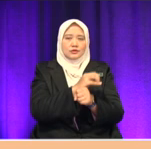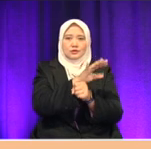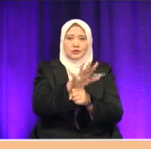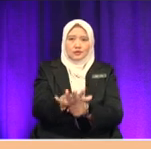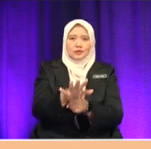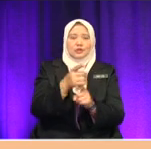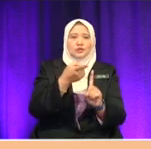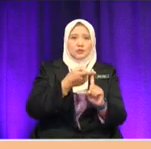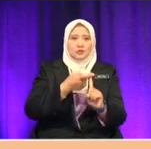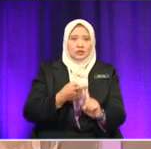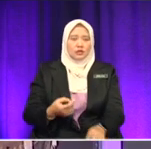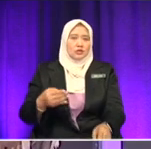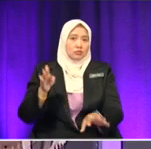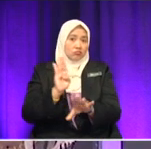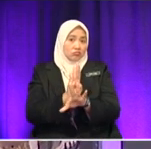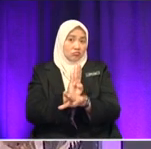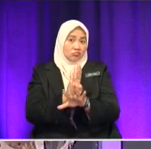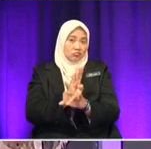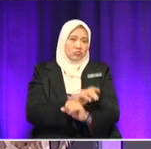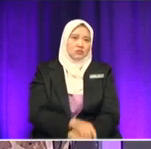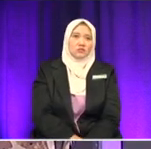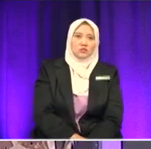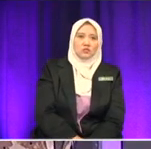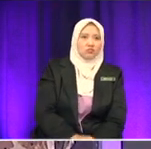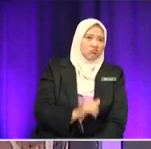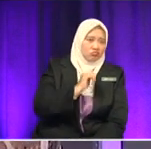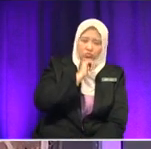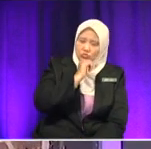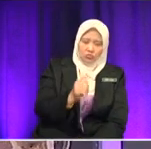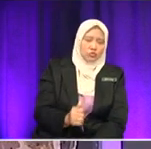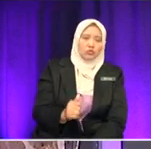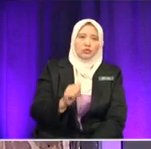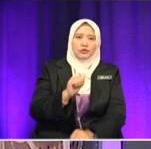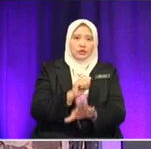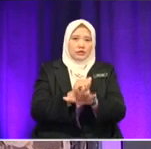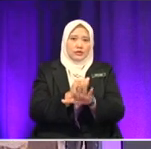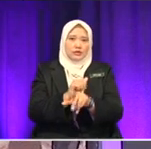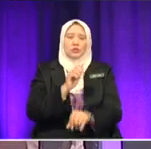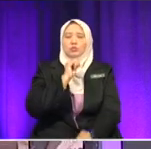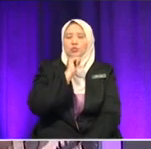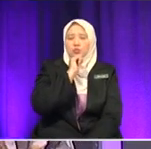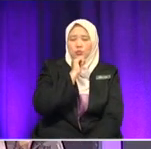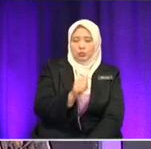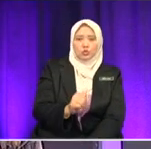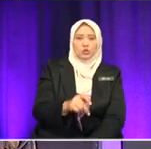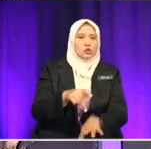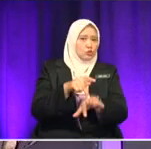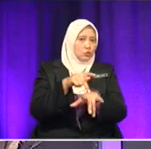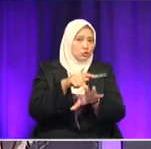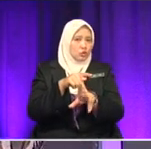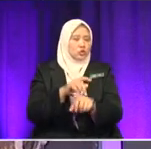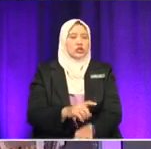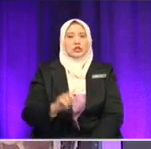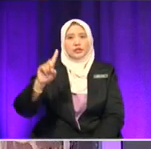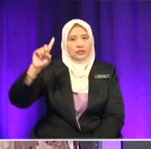tak dia kata disebabkan oleh fungi, alga, protozoa? Tak kan? Dia kata hanya oleh bakteria. Bakteria.